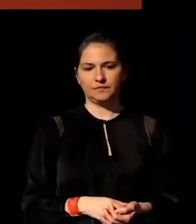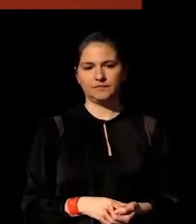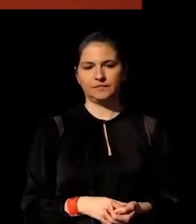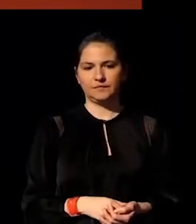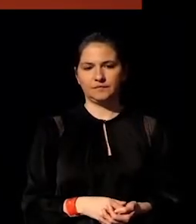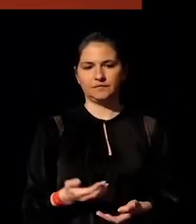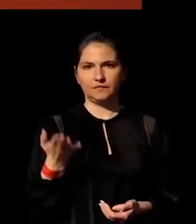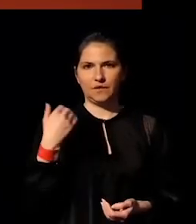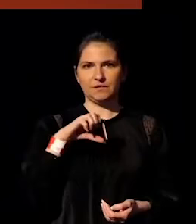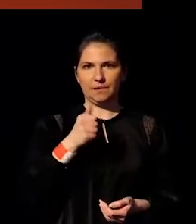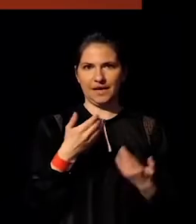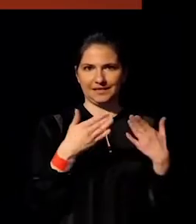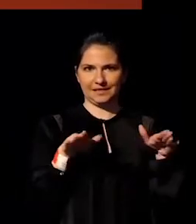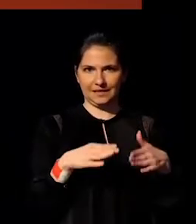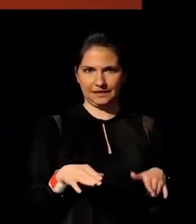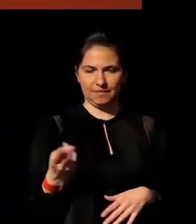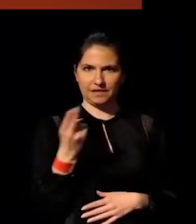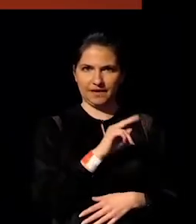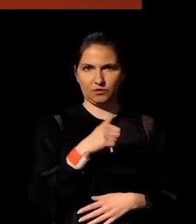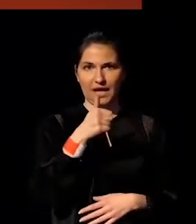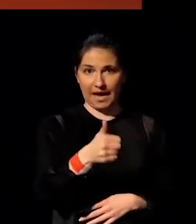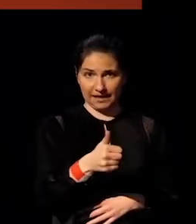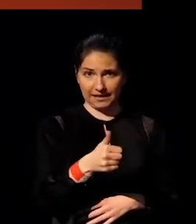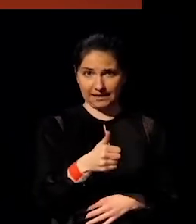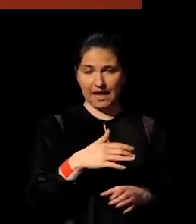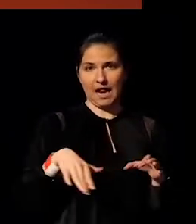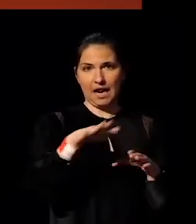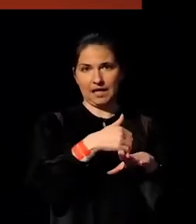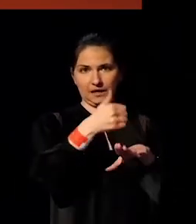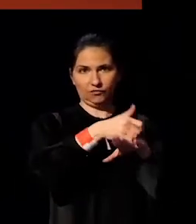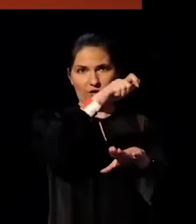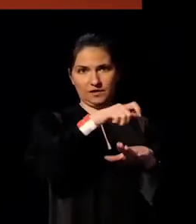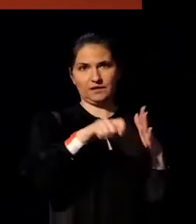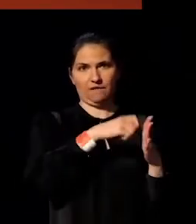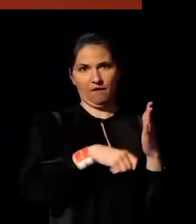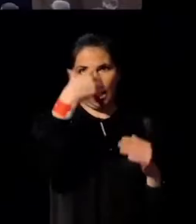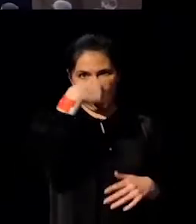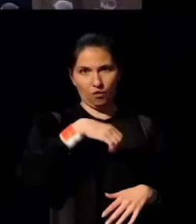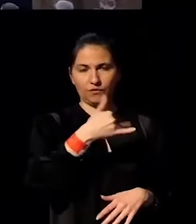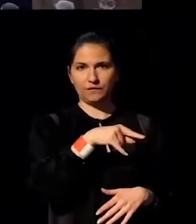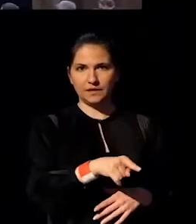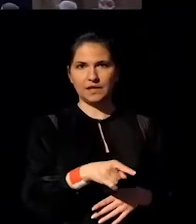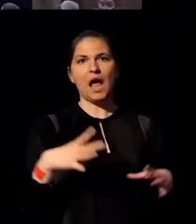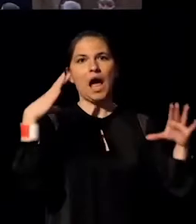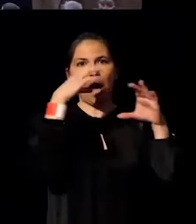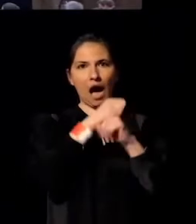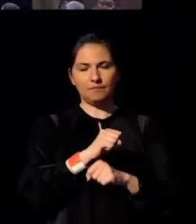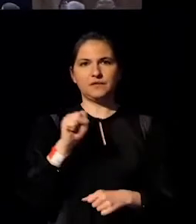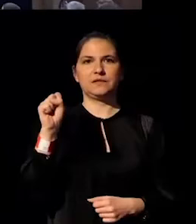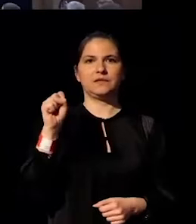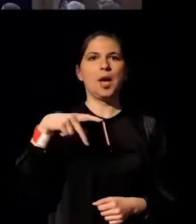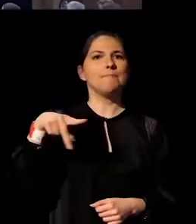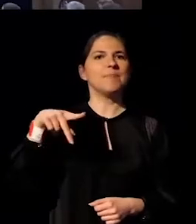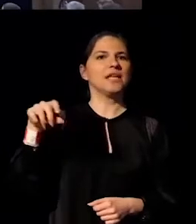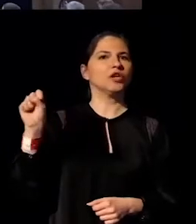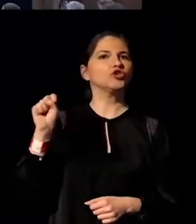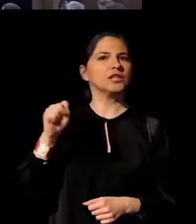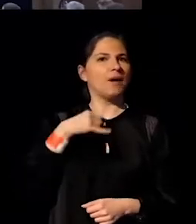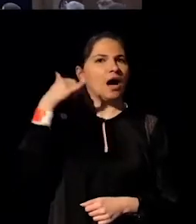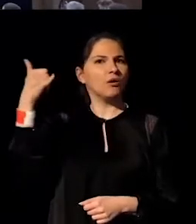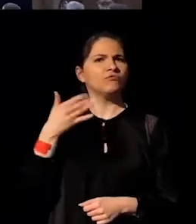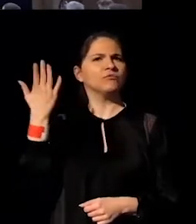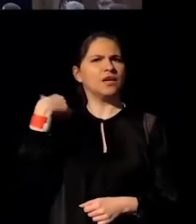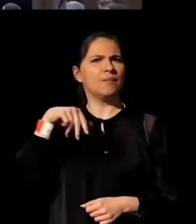Als ich am 1. Dezember 2001 zum Landesvorsitzenden gewählt wurde, hat mich abends Peter Strieder angerufen, der war